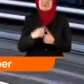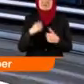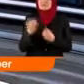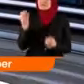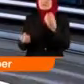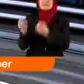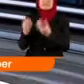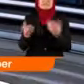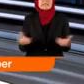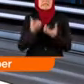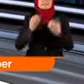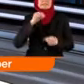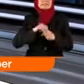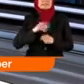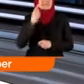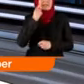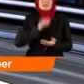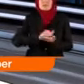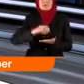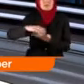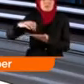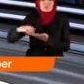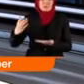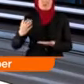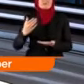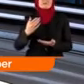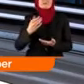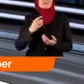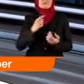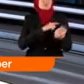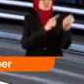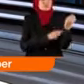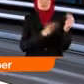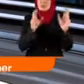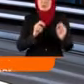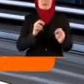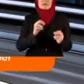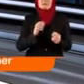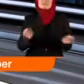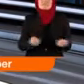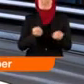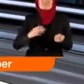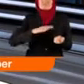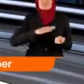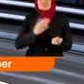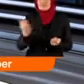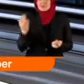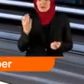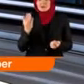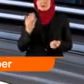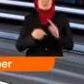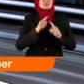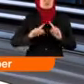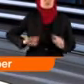Yangınlarda devletin tüm birimleri tüm imkânlarıyla ilk günden bu yana seferber olmuşken Cumhuriyet Halk Partisi Genel Başkanı Kemal Kılıçdaroğlu'nun